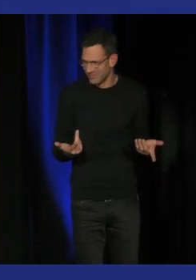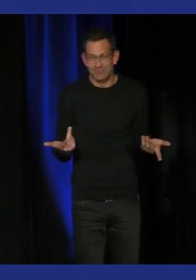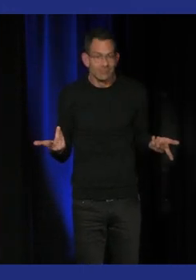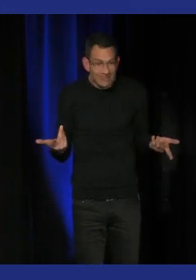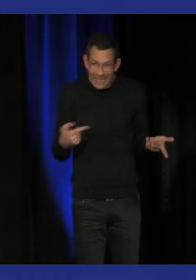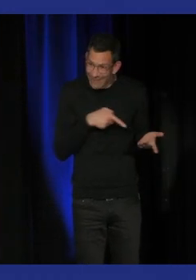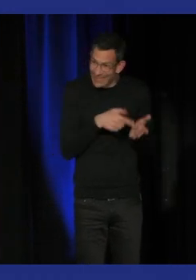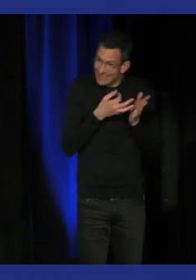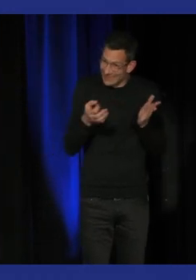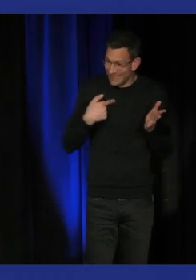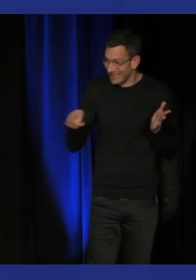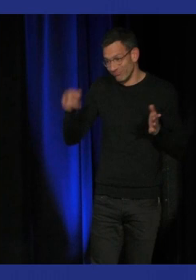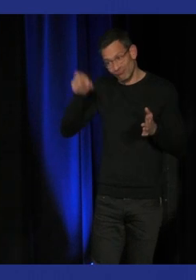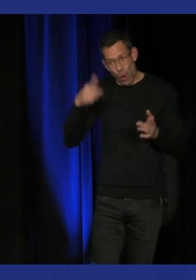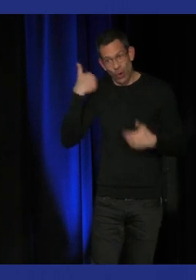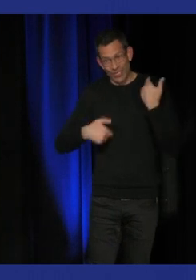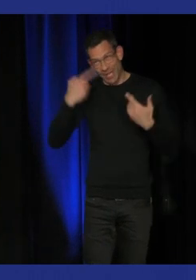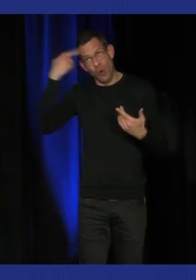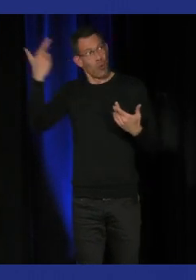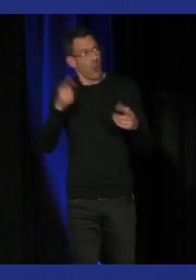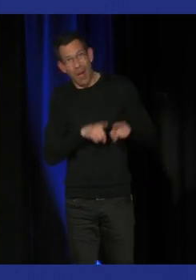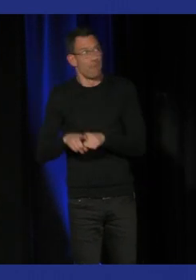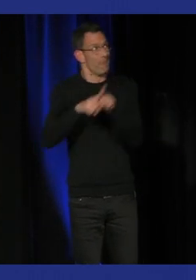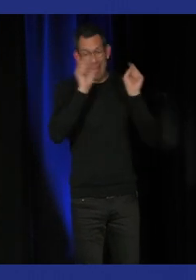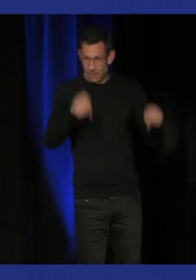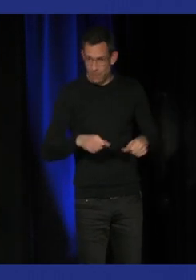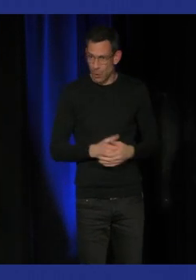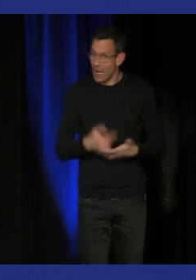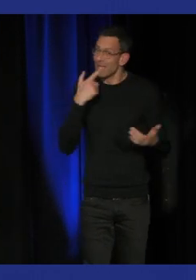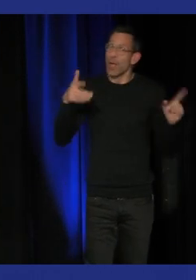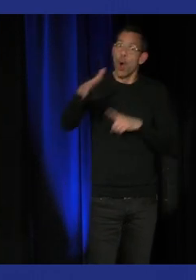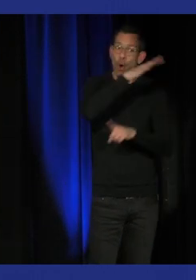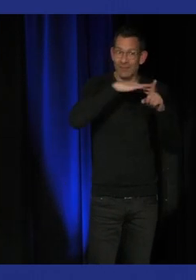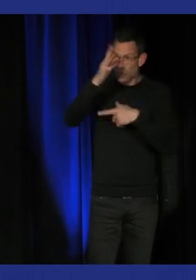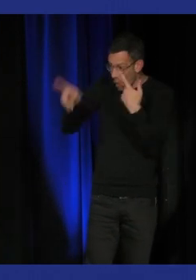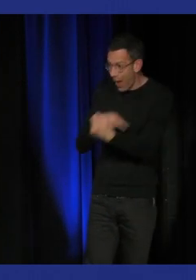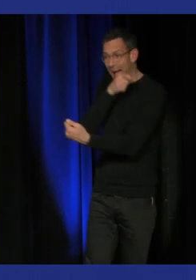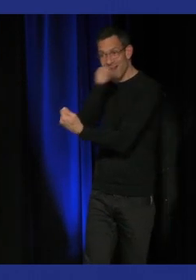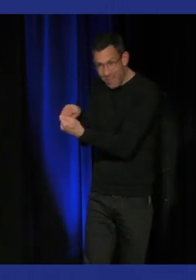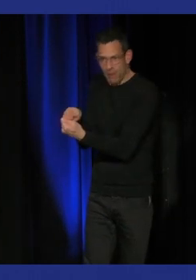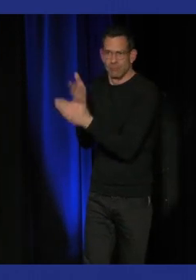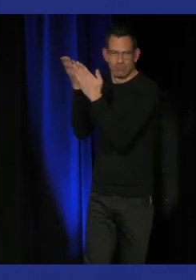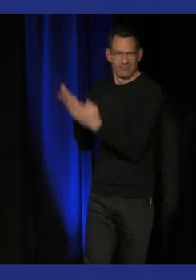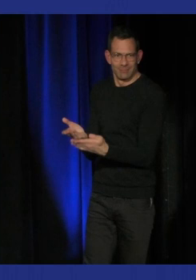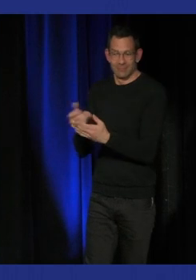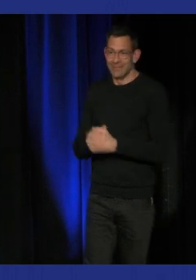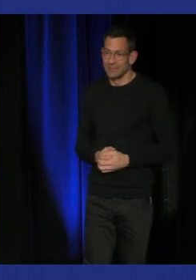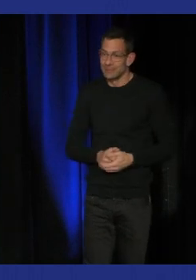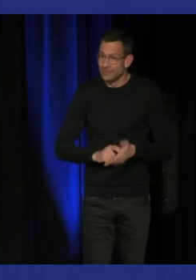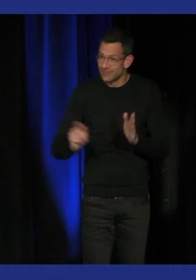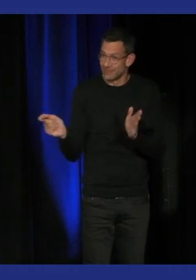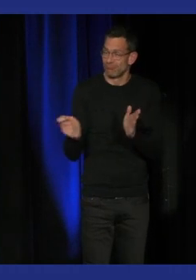autres. « Où il revendique que le monde environnement s'adapte à lui. » Donc, en